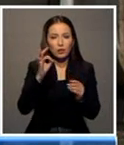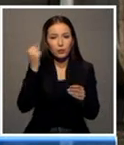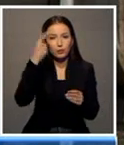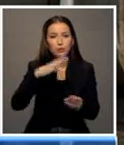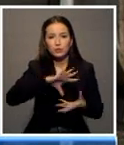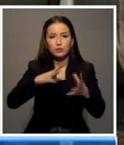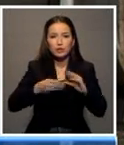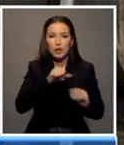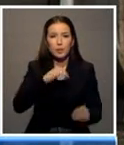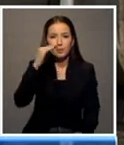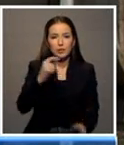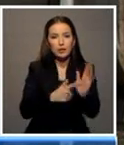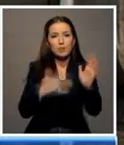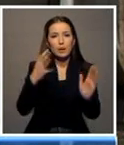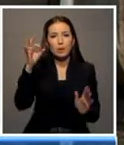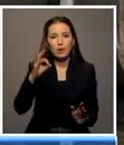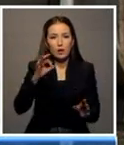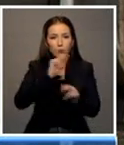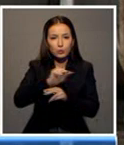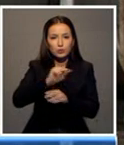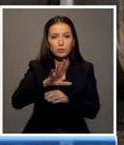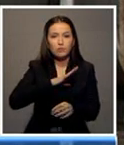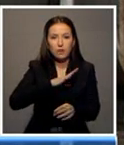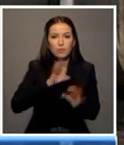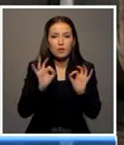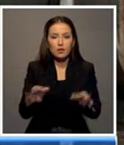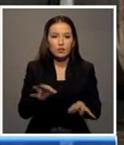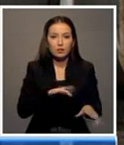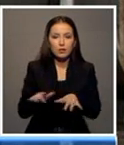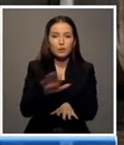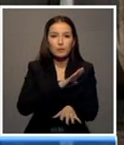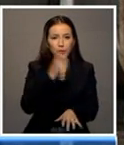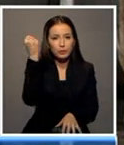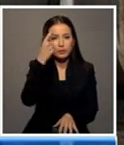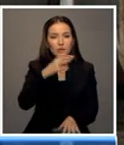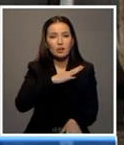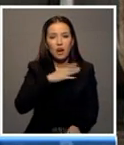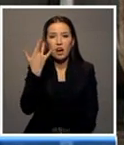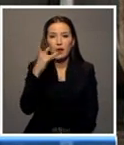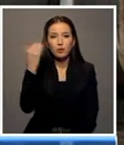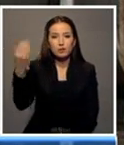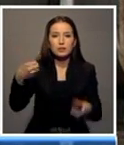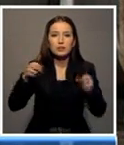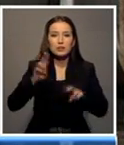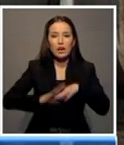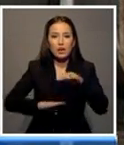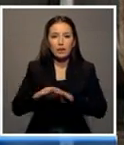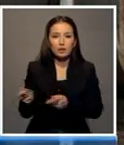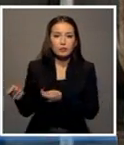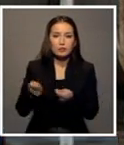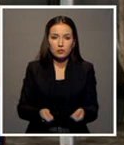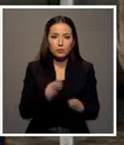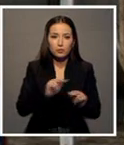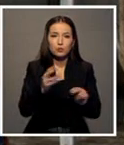нәтиже 75%. Бұл дегеніңіз оқу курсының ойдағыдай өткенін аңғартады. Сондықтан алдағы уақытта америкалық мамандармен бірлесіп жаттығу жиындарын